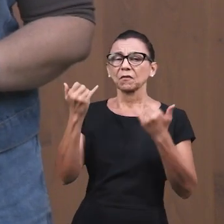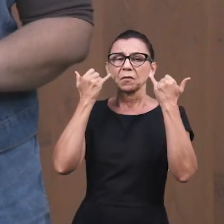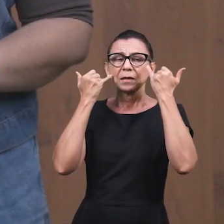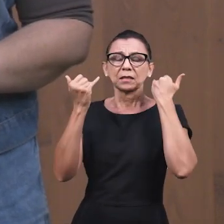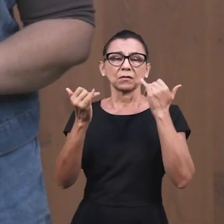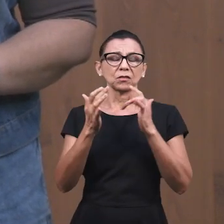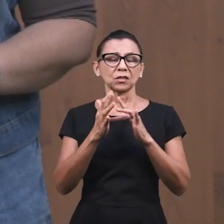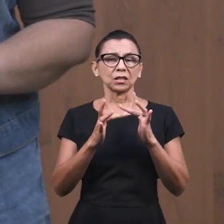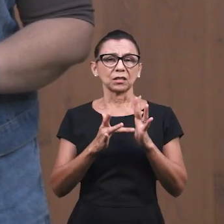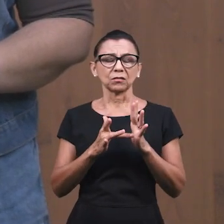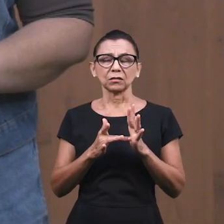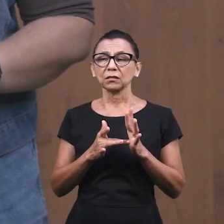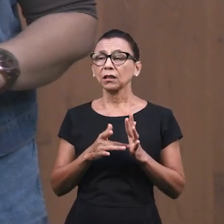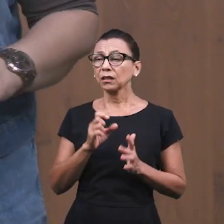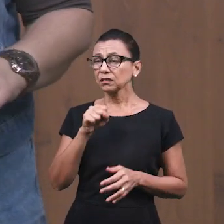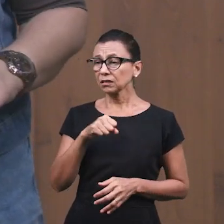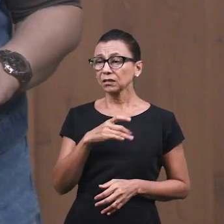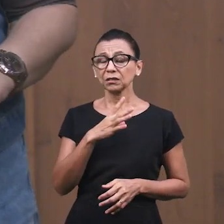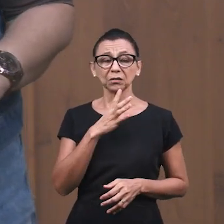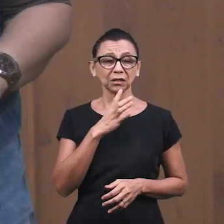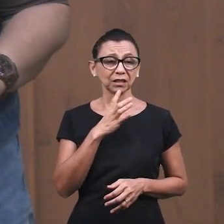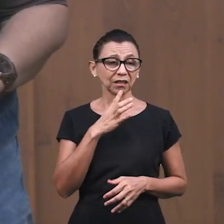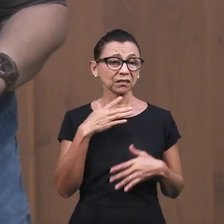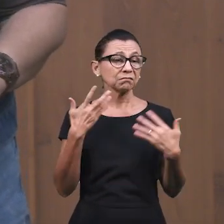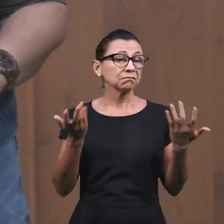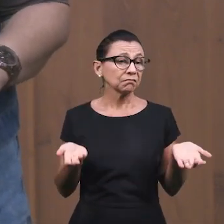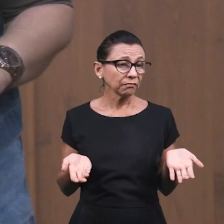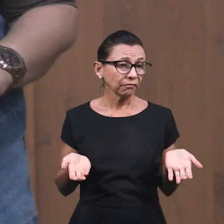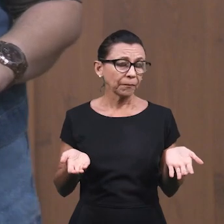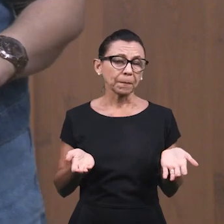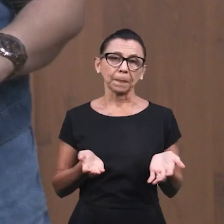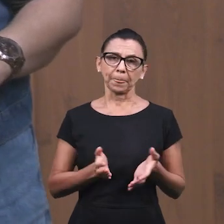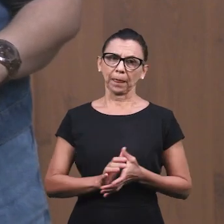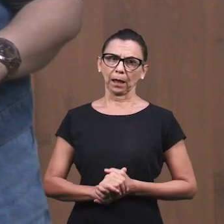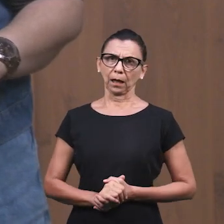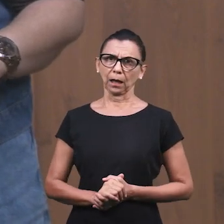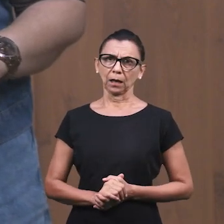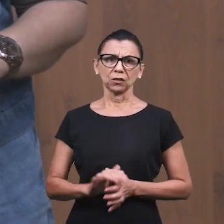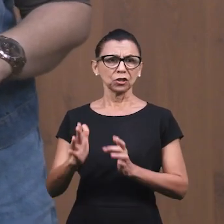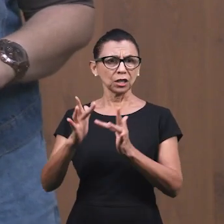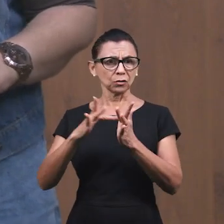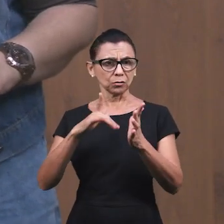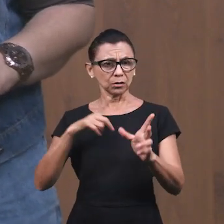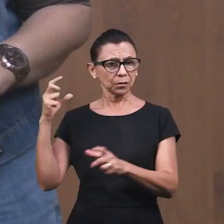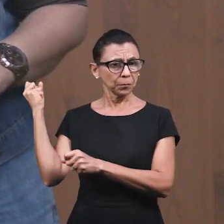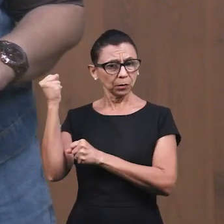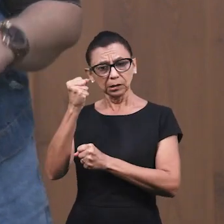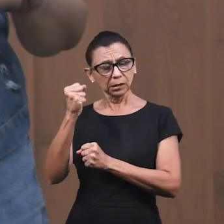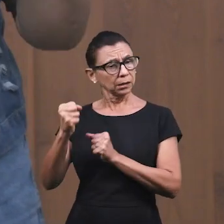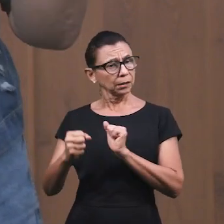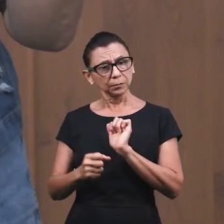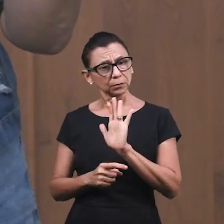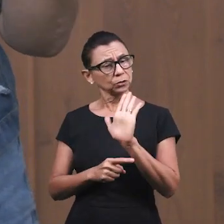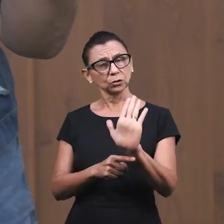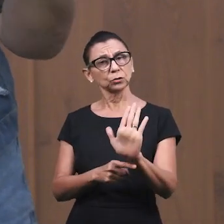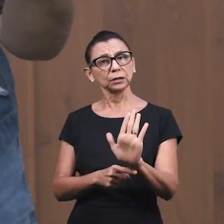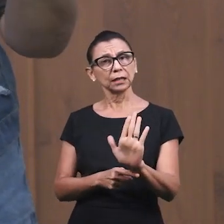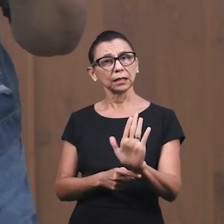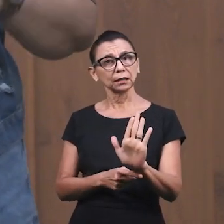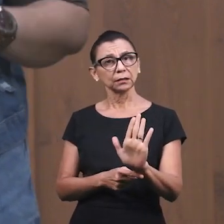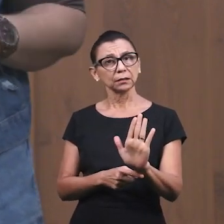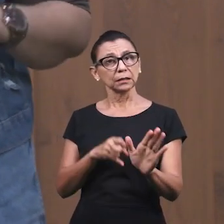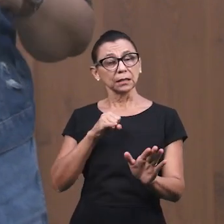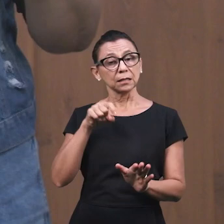vie. Et ils sont erronés. Mais si l'homme cherche à Dieu avec foi, il va connaître